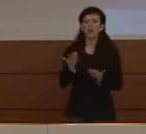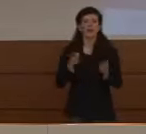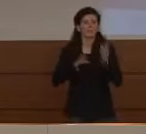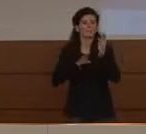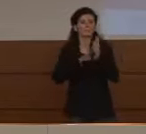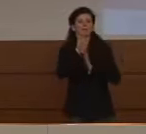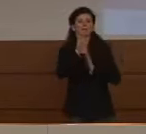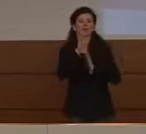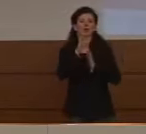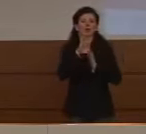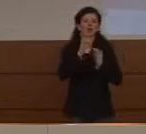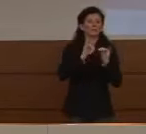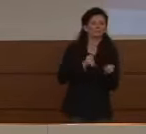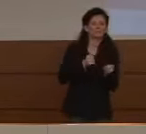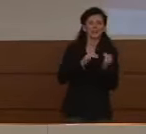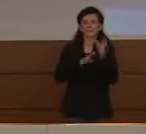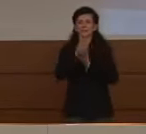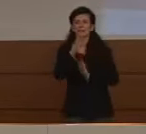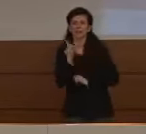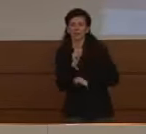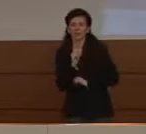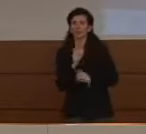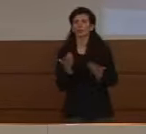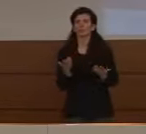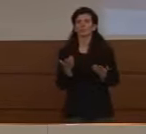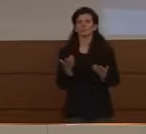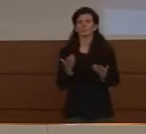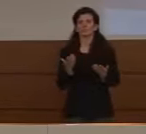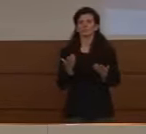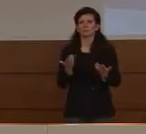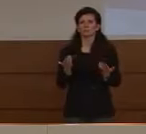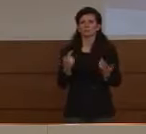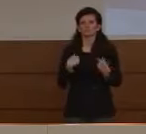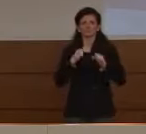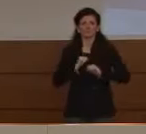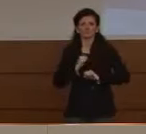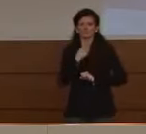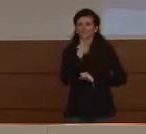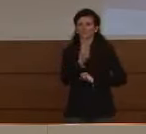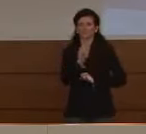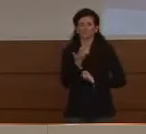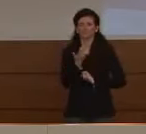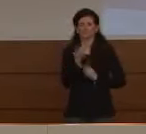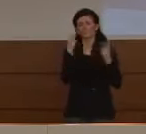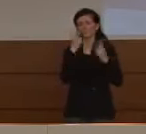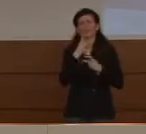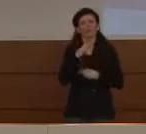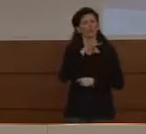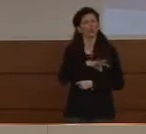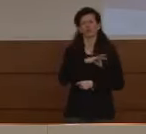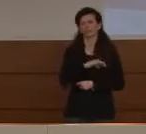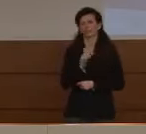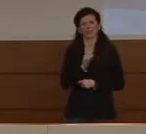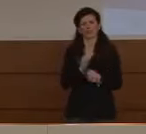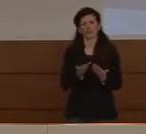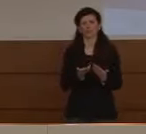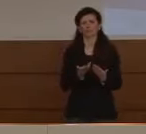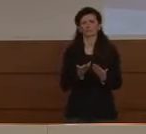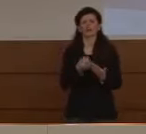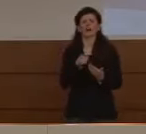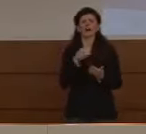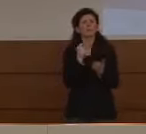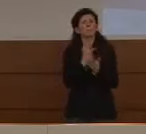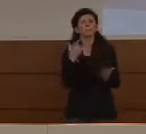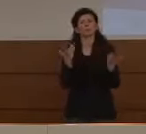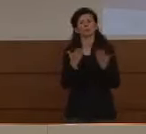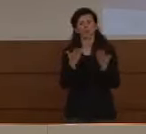è veramente un come posso dirle un argomento di scarsissimo interesse quello che le posso ribadire che